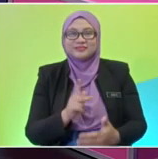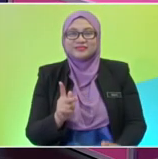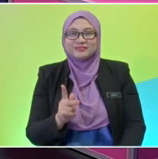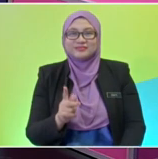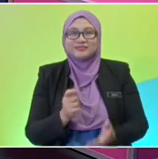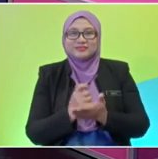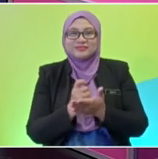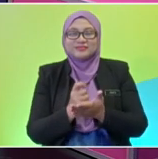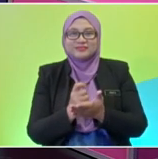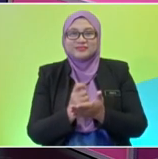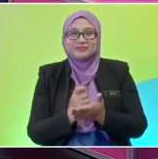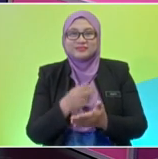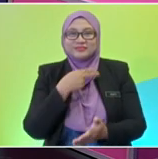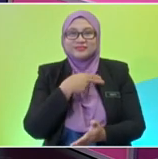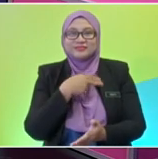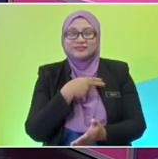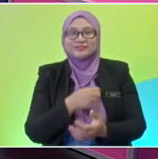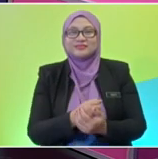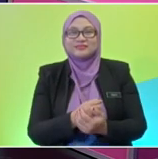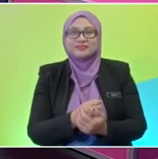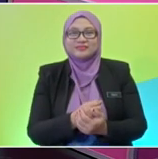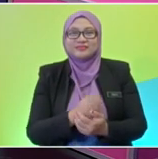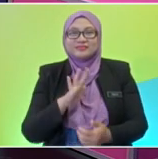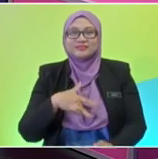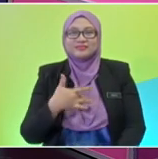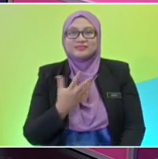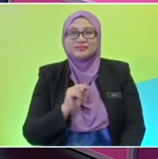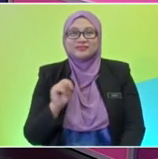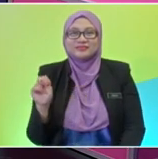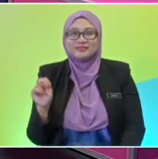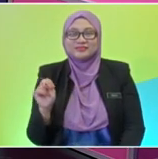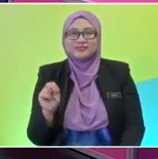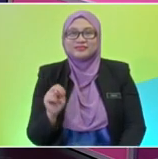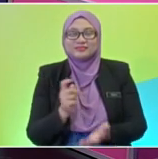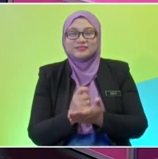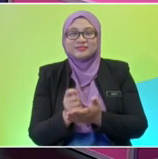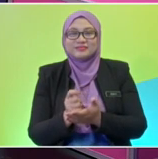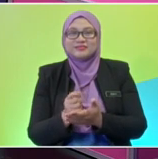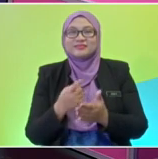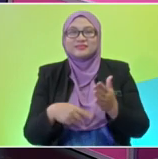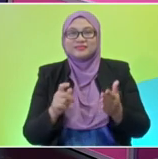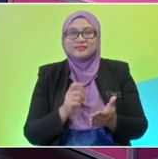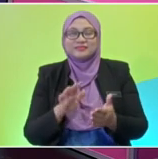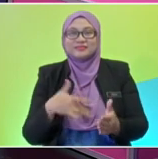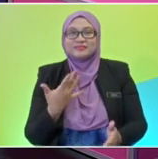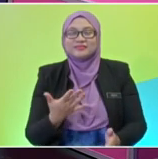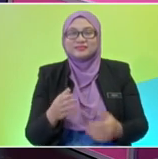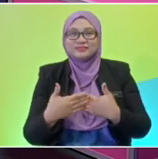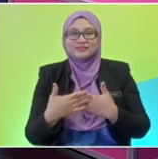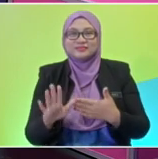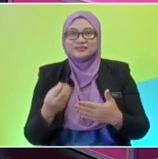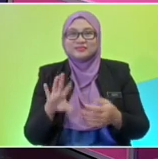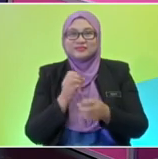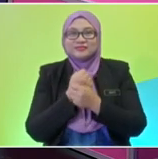Ada hasilkan juga ke perasaan bertoleransi oke apakah perasaan dia sudah lepas dah siap murid-murid boleh